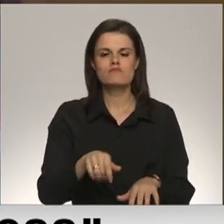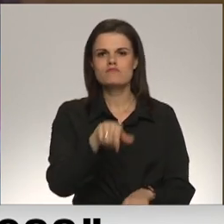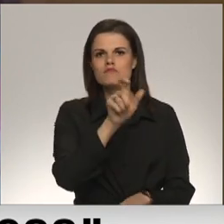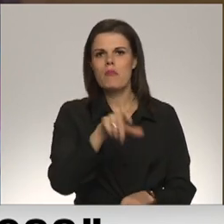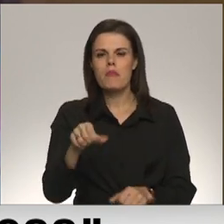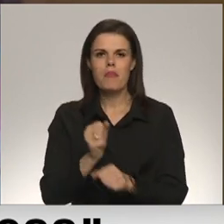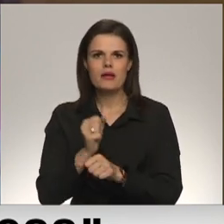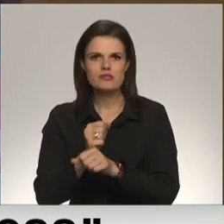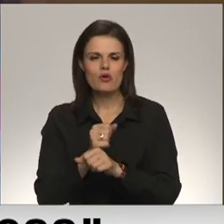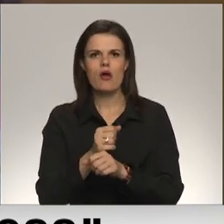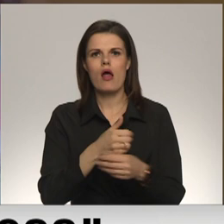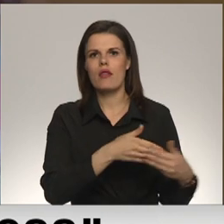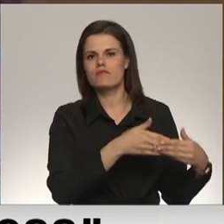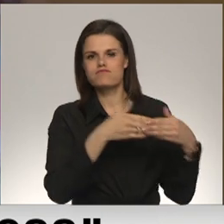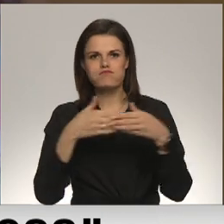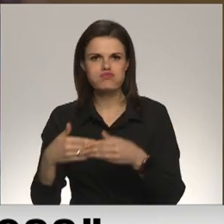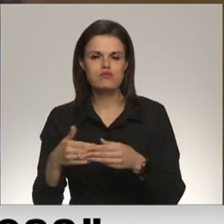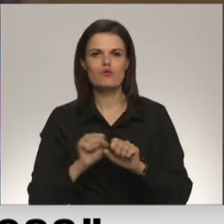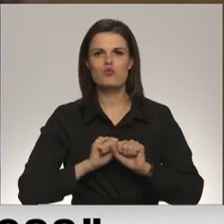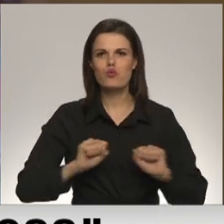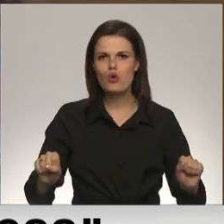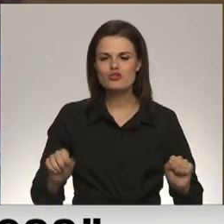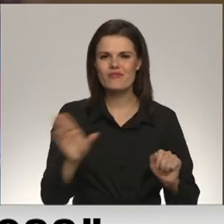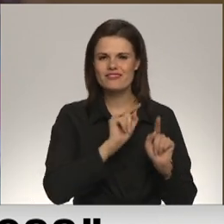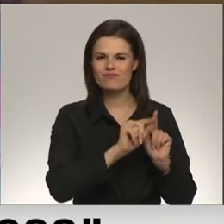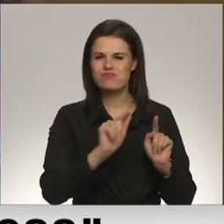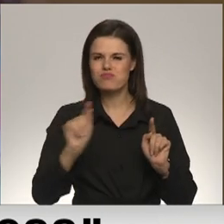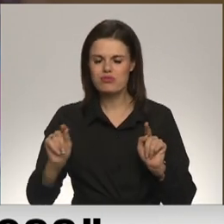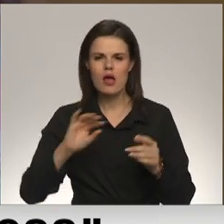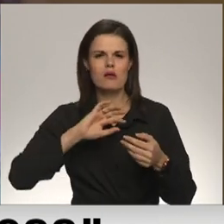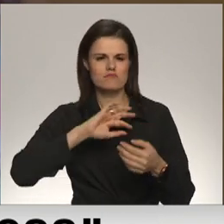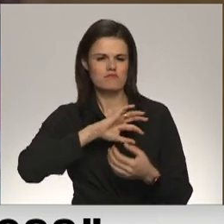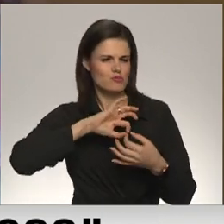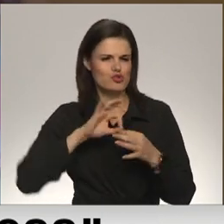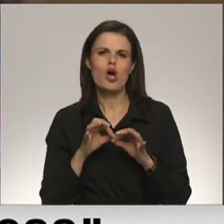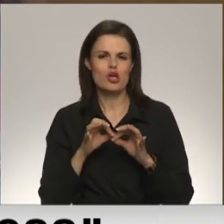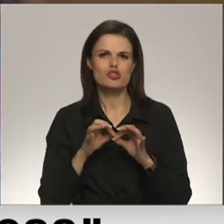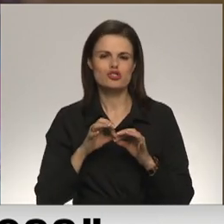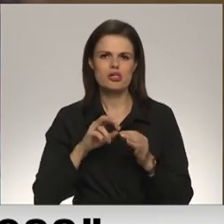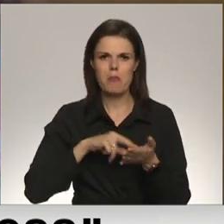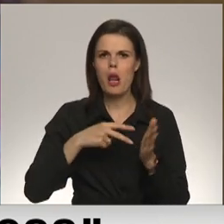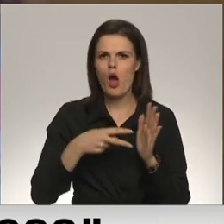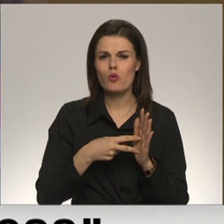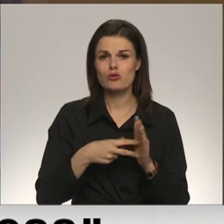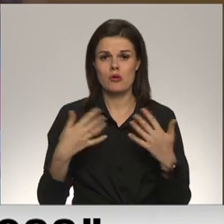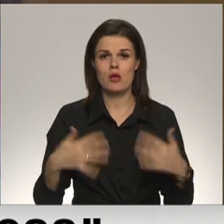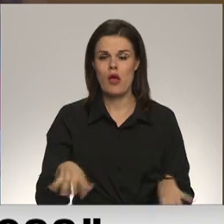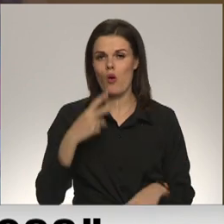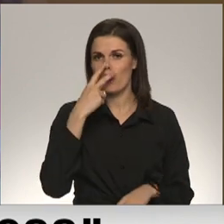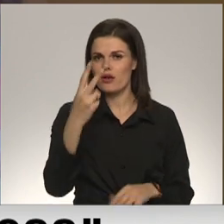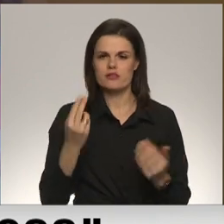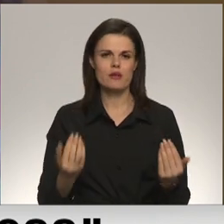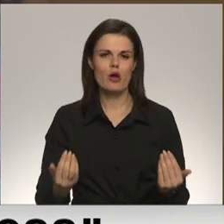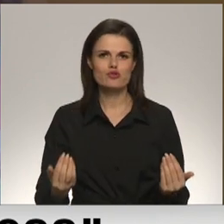personāla apgāde, drošība, visi šie jautājumi ir ļoti komplicēti, un kā jau mēs arī redzam